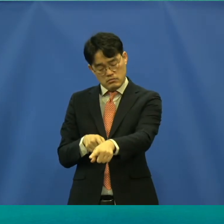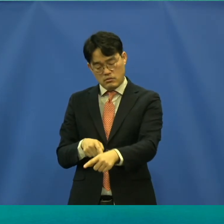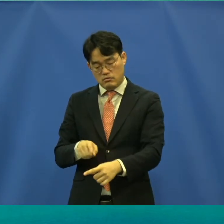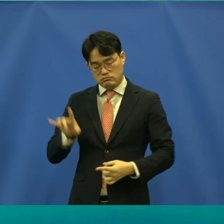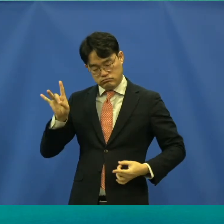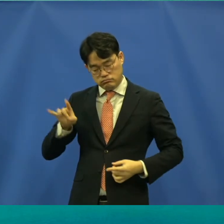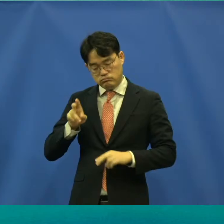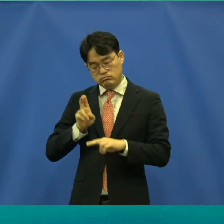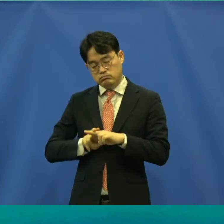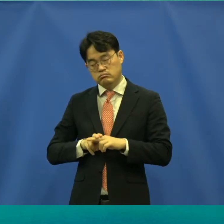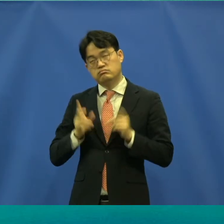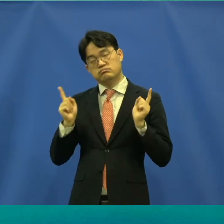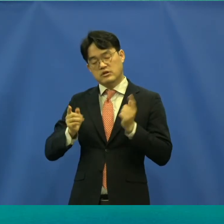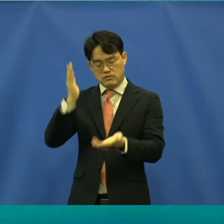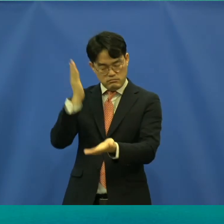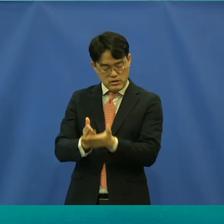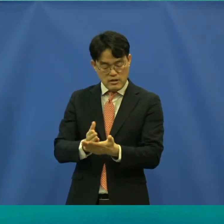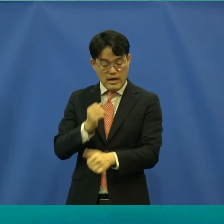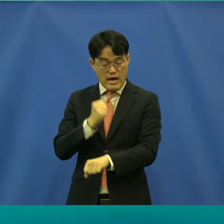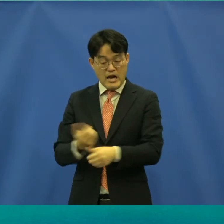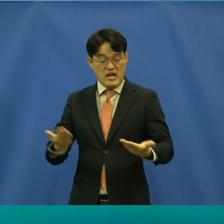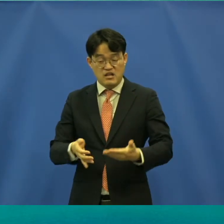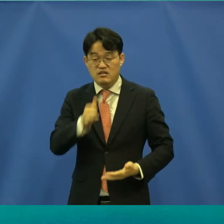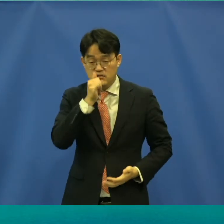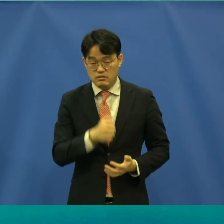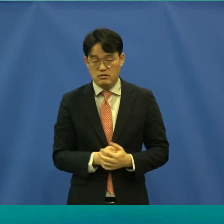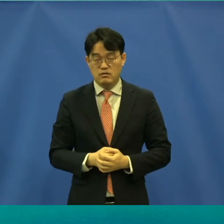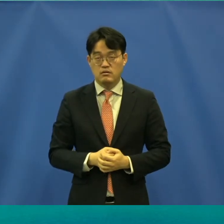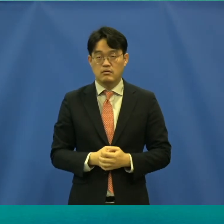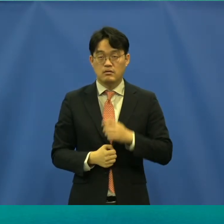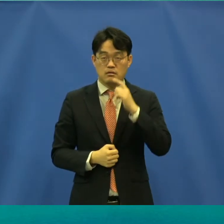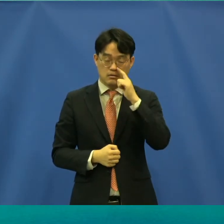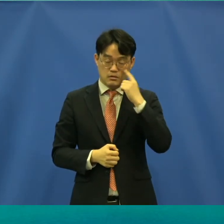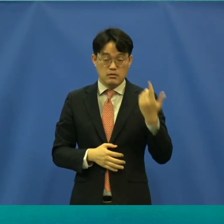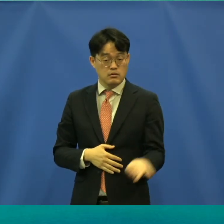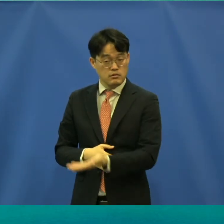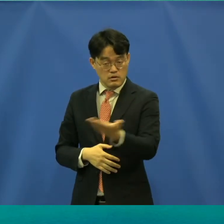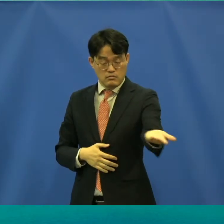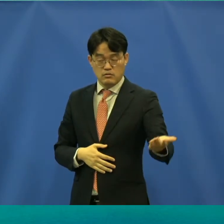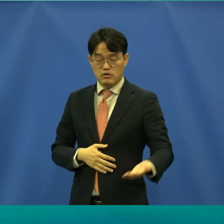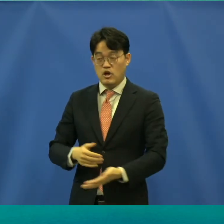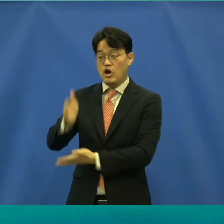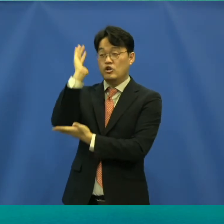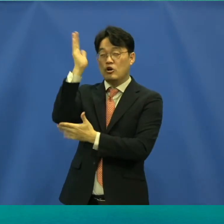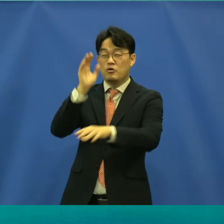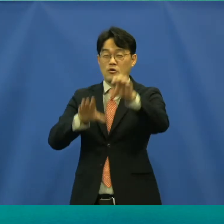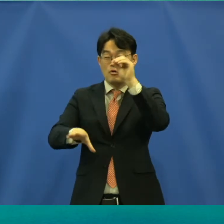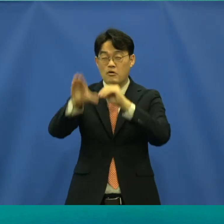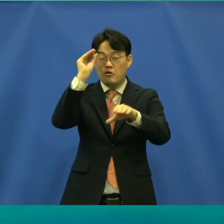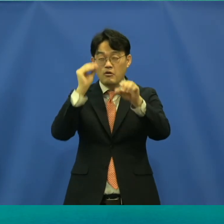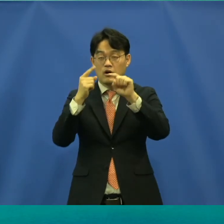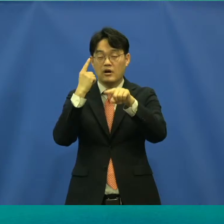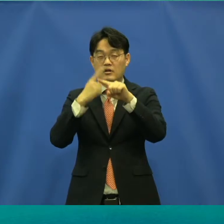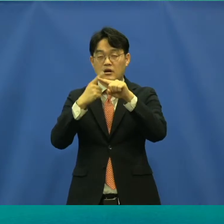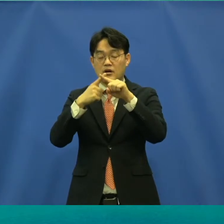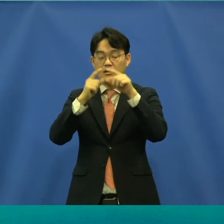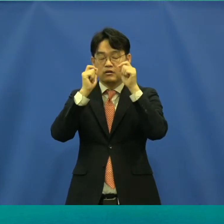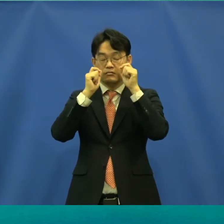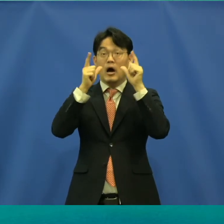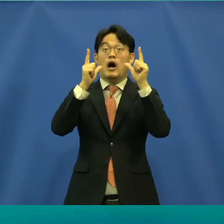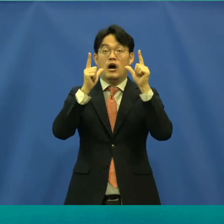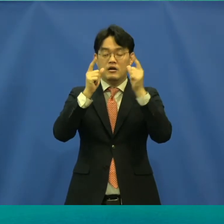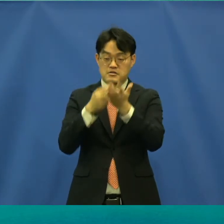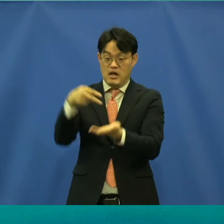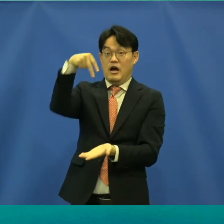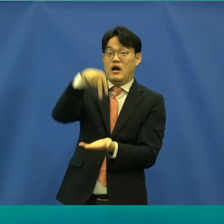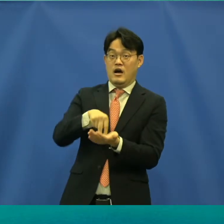여러분, 설교를 들으면요, 설교를 듣다가 벌떡 일어나고 싶어야 돼요. 그게 진짜 설교예요. 아니, 설교 듣는데 들어놓을 이건 설교가